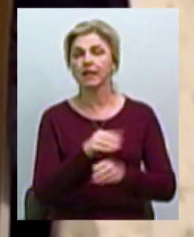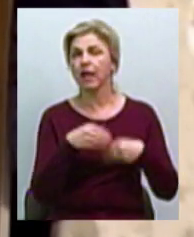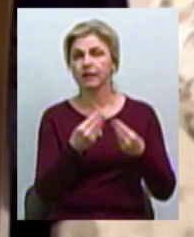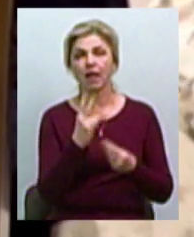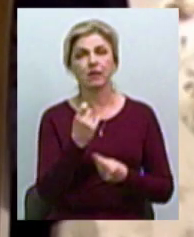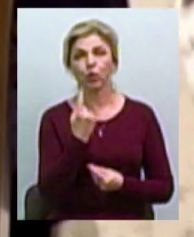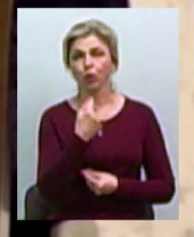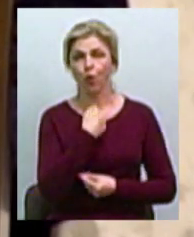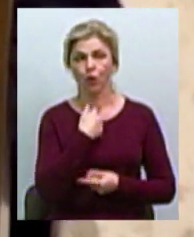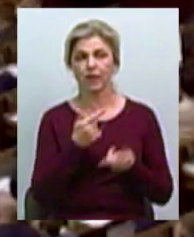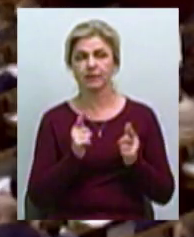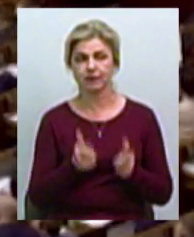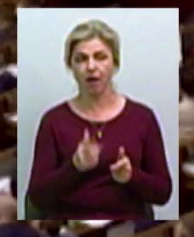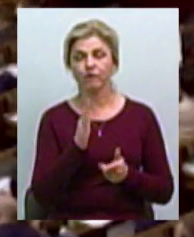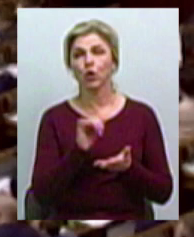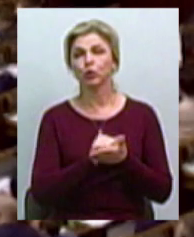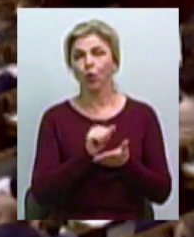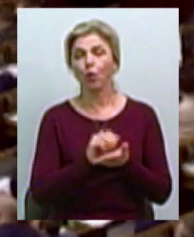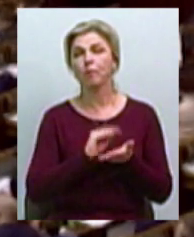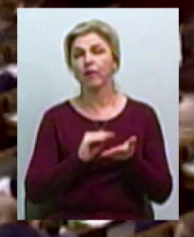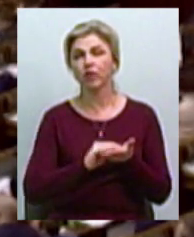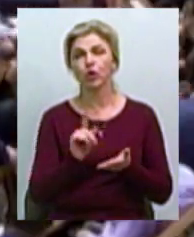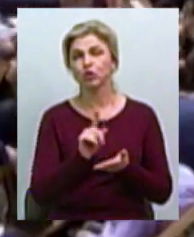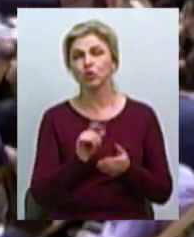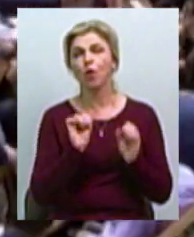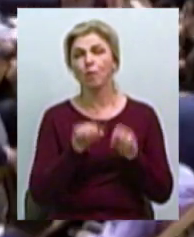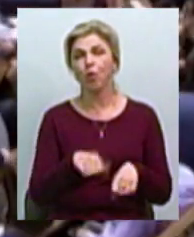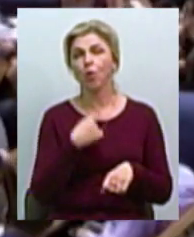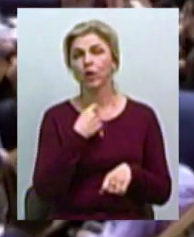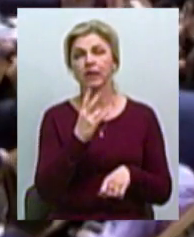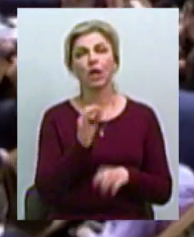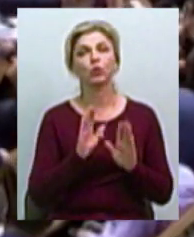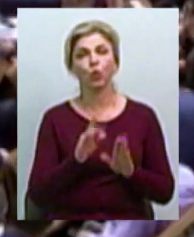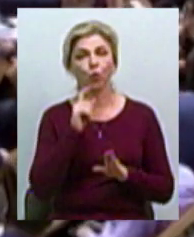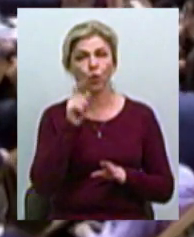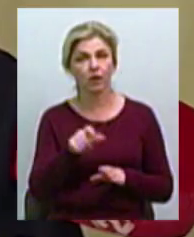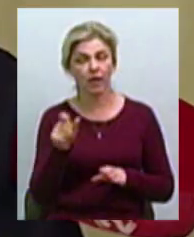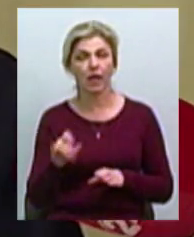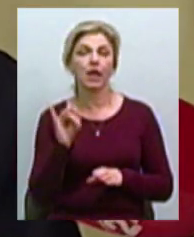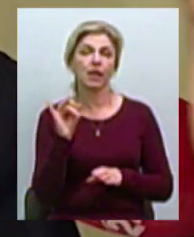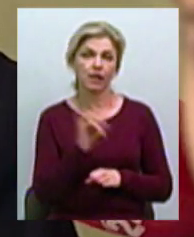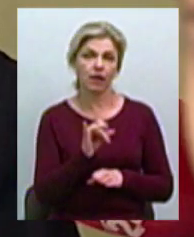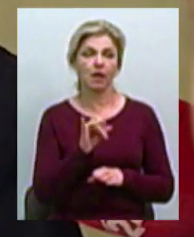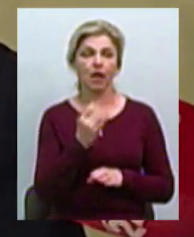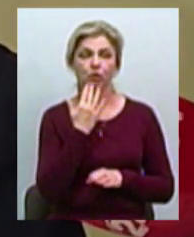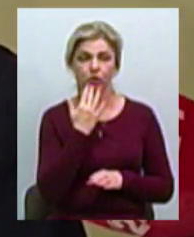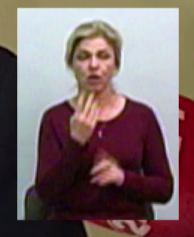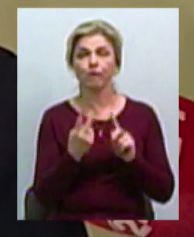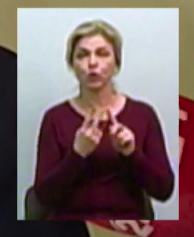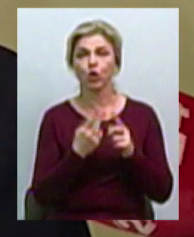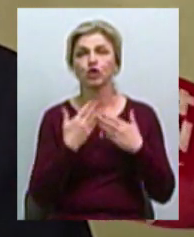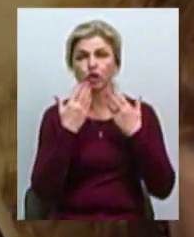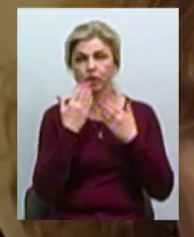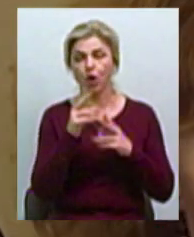«за». У документі, який підтримали, йдеться, що купувати землю можна буде не тільки українцям, а й іноземцям. Зокрема, це у другому читанні